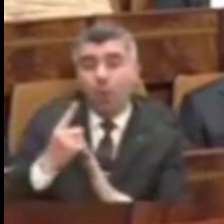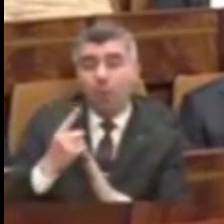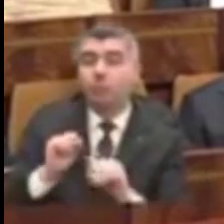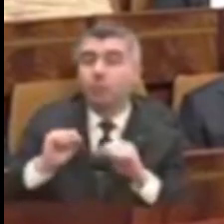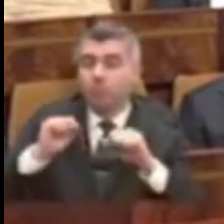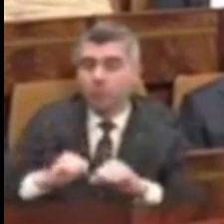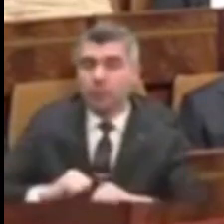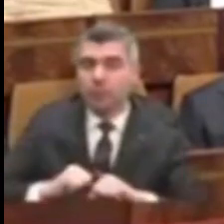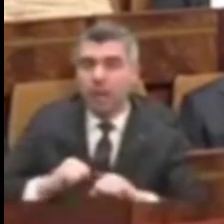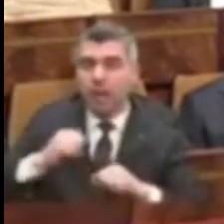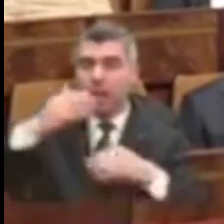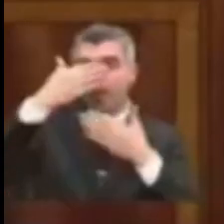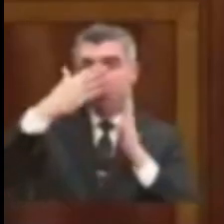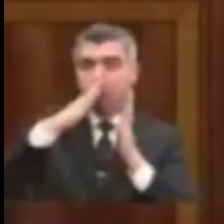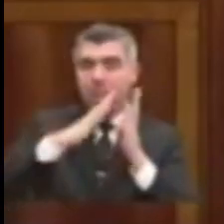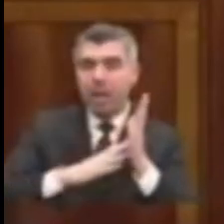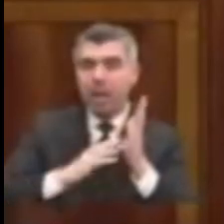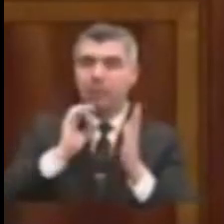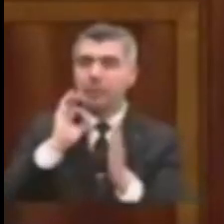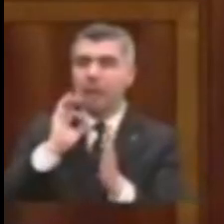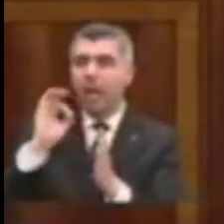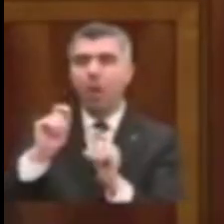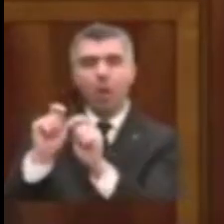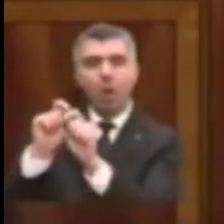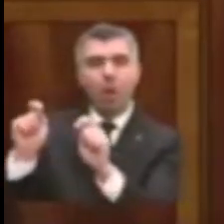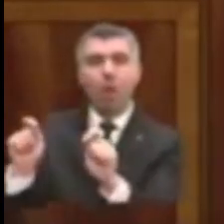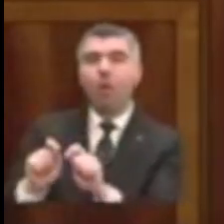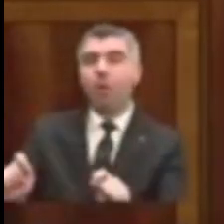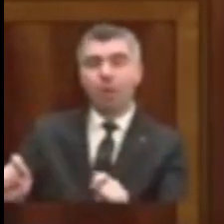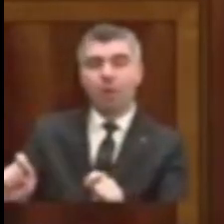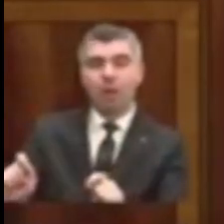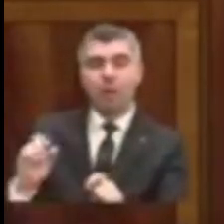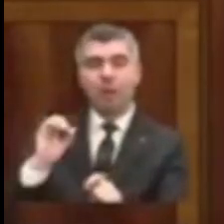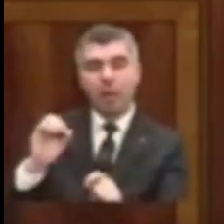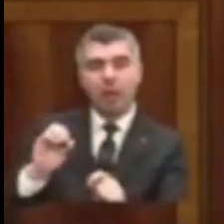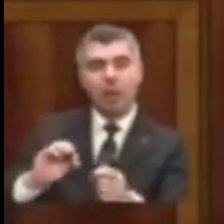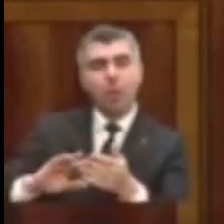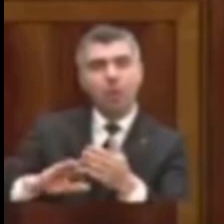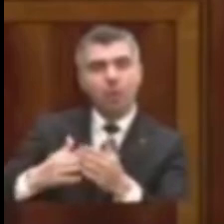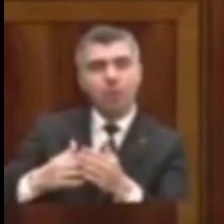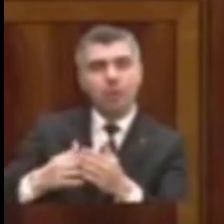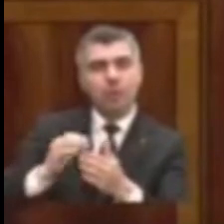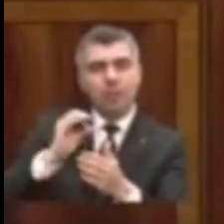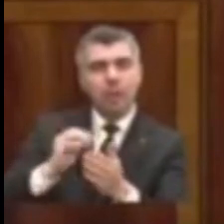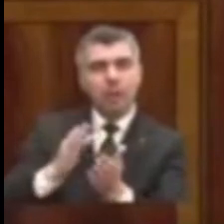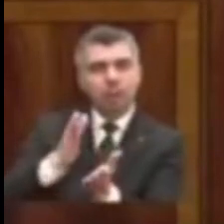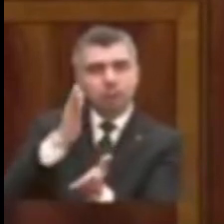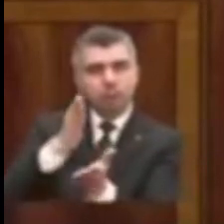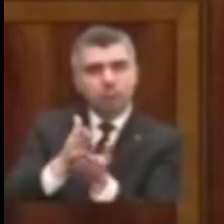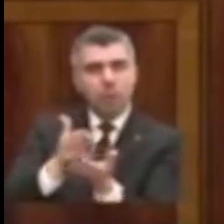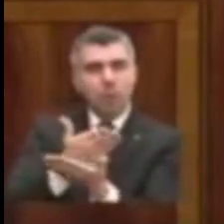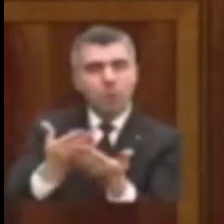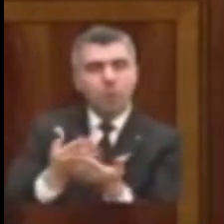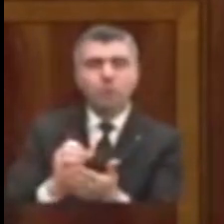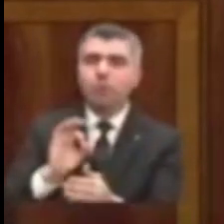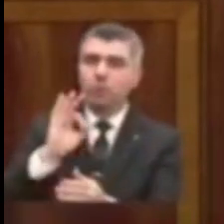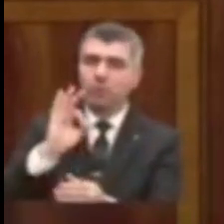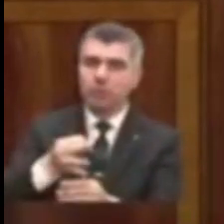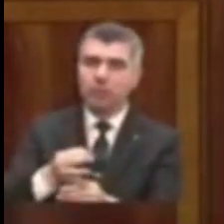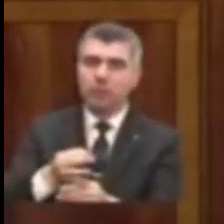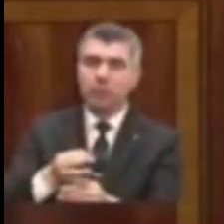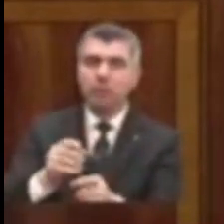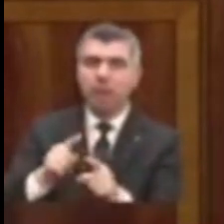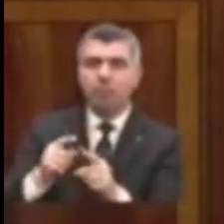أن المغرب دولة ذات سيادة، دولة مستقلة بقراراتها، لا يمكن إلا أن